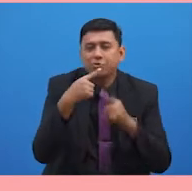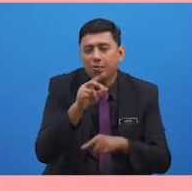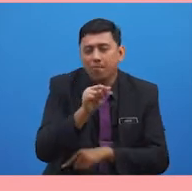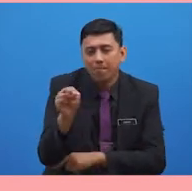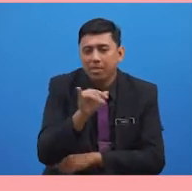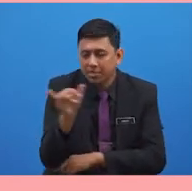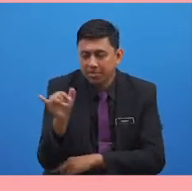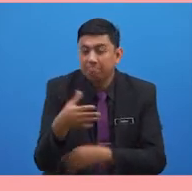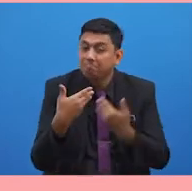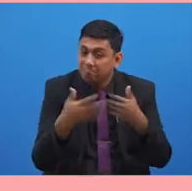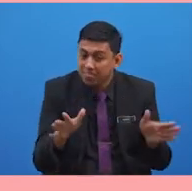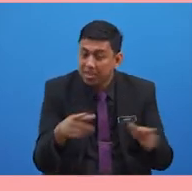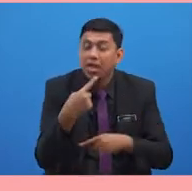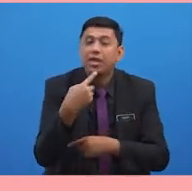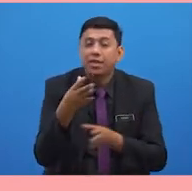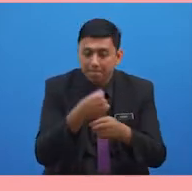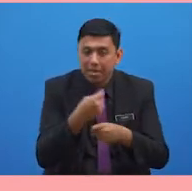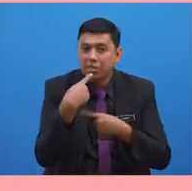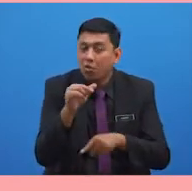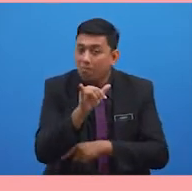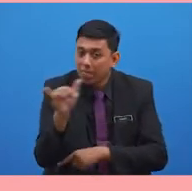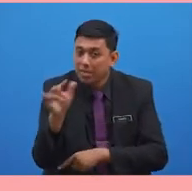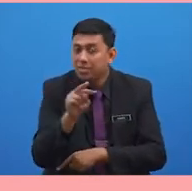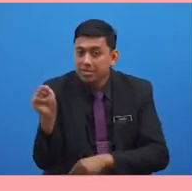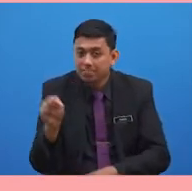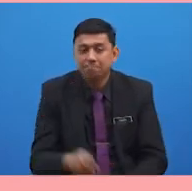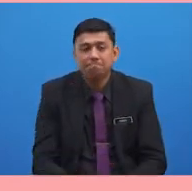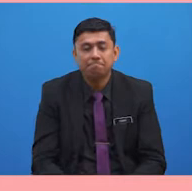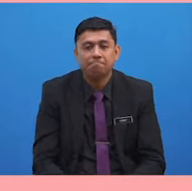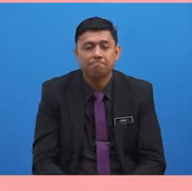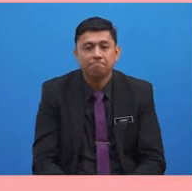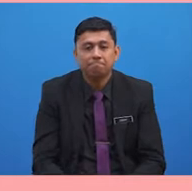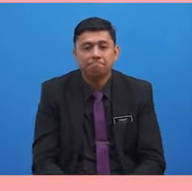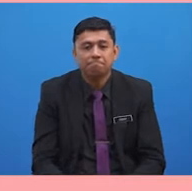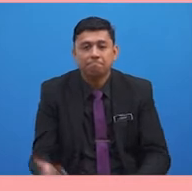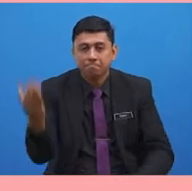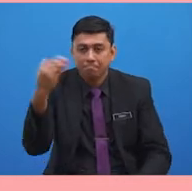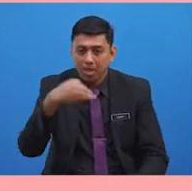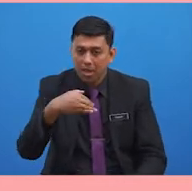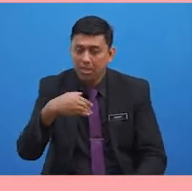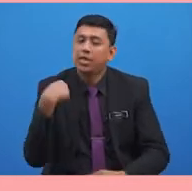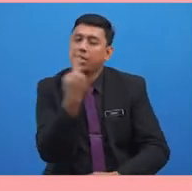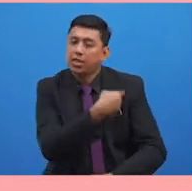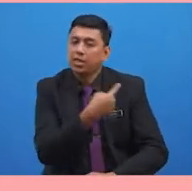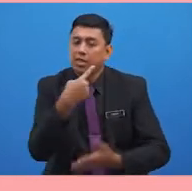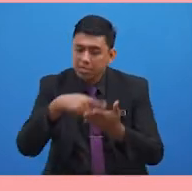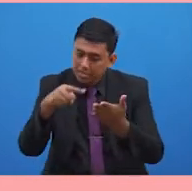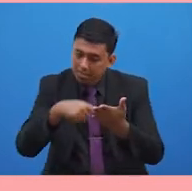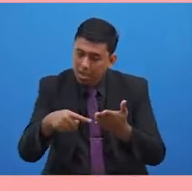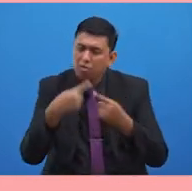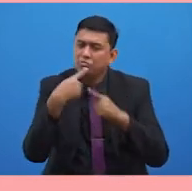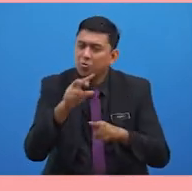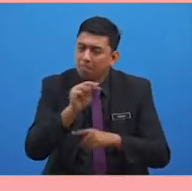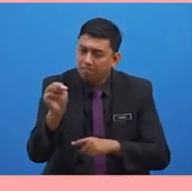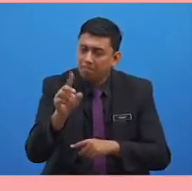jawapannya. Sudah dapat jawapannya? Mari kita semak. Jawapan yang pertama